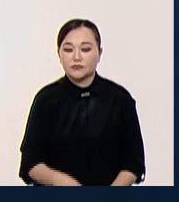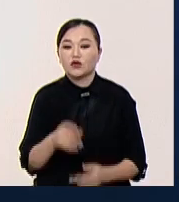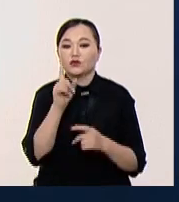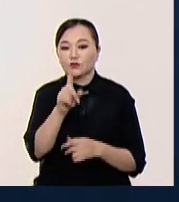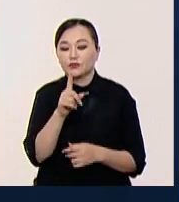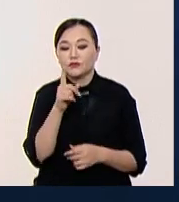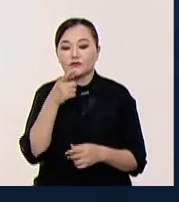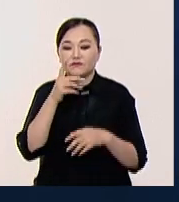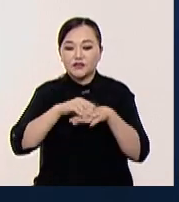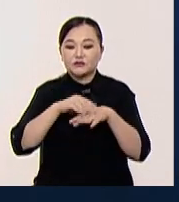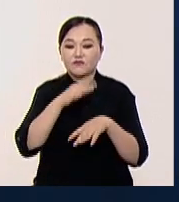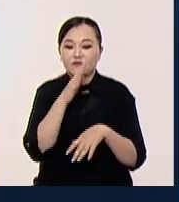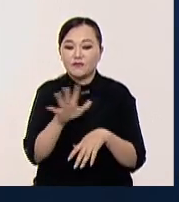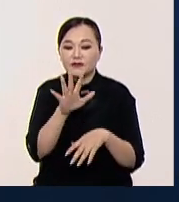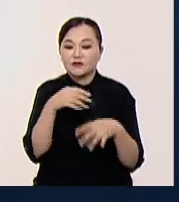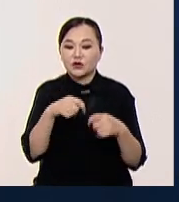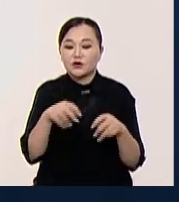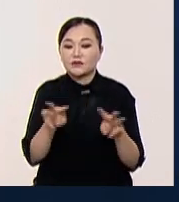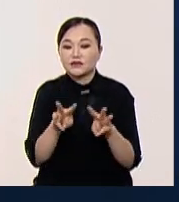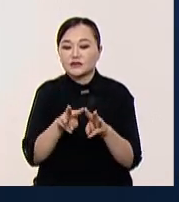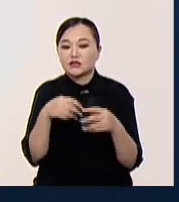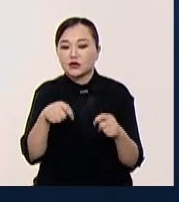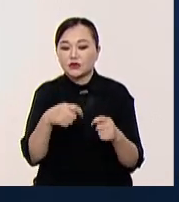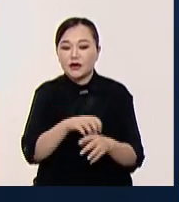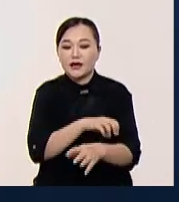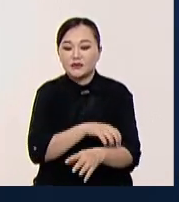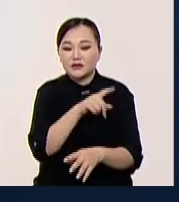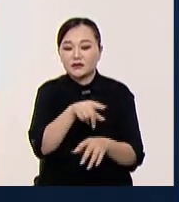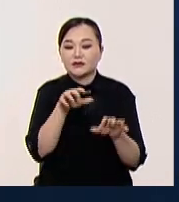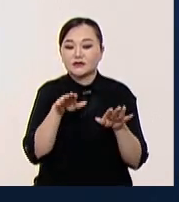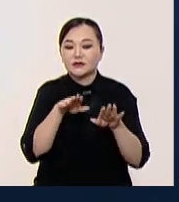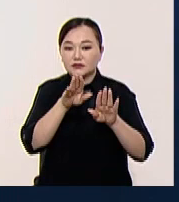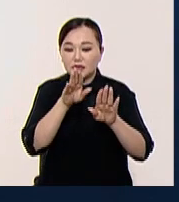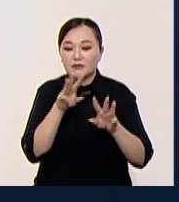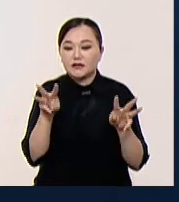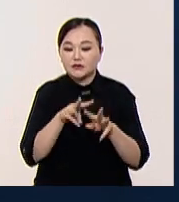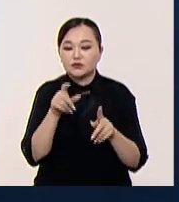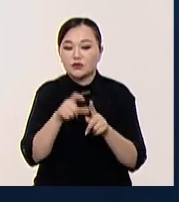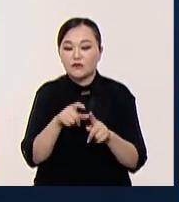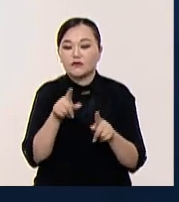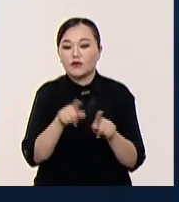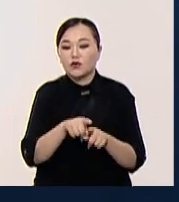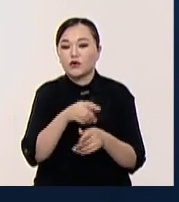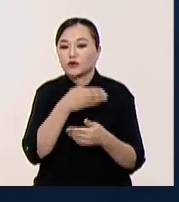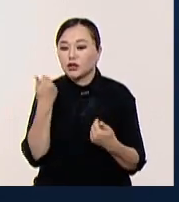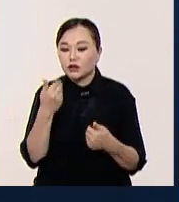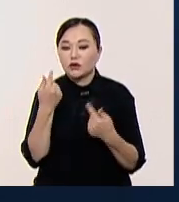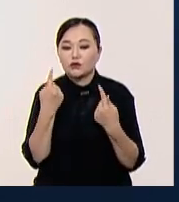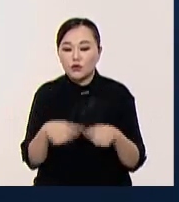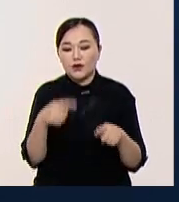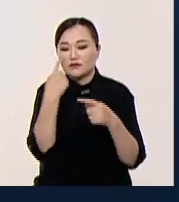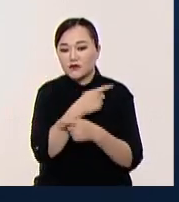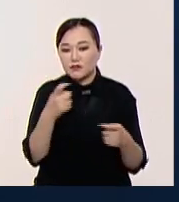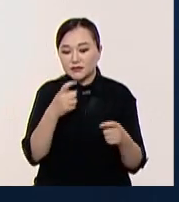Әйтсе де, кешкі 5-те сауда министрі, сауда комитет төрағасының орынбасары министрдің сөзін жоққа шығарып, басқа ақпарат